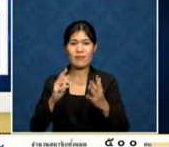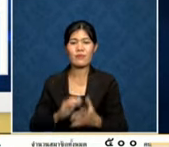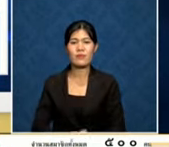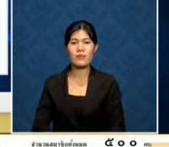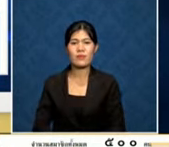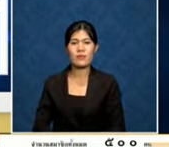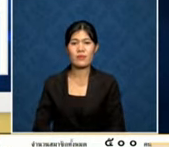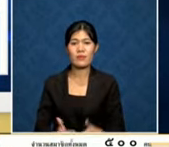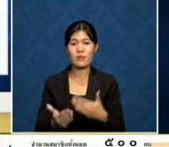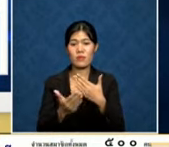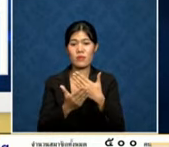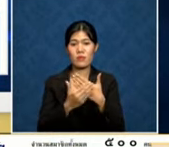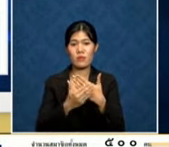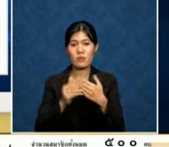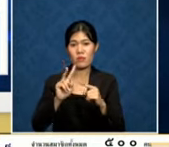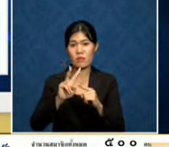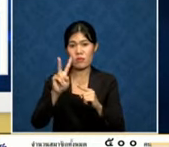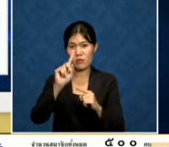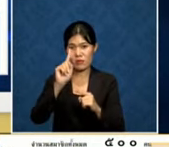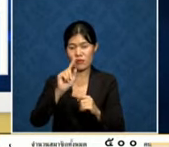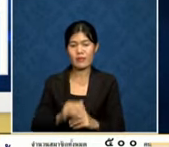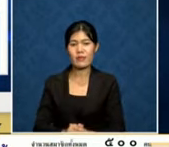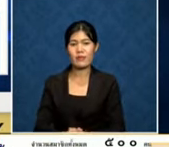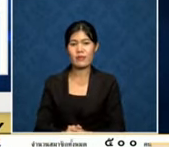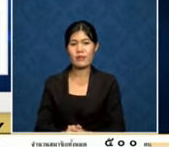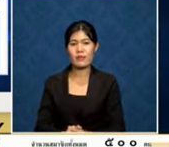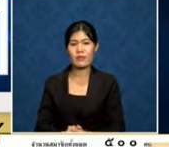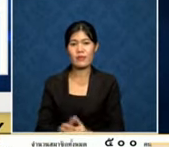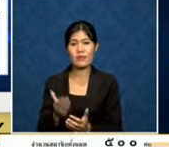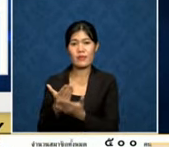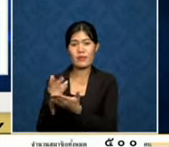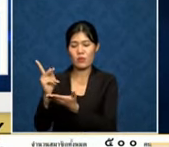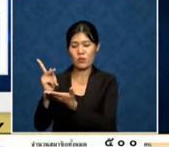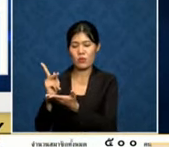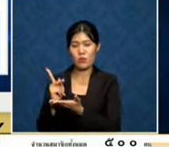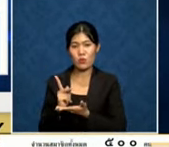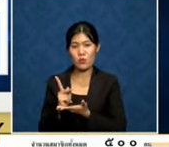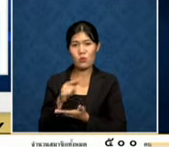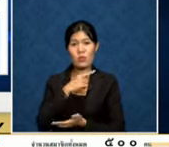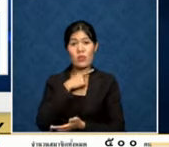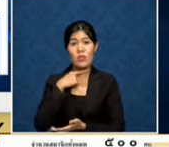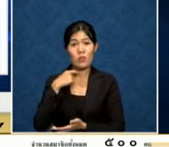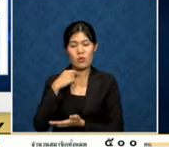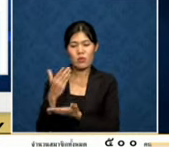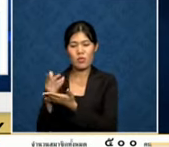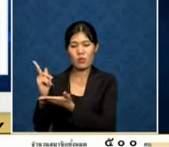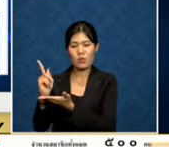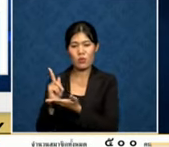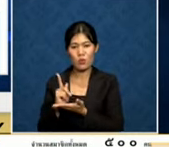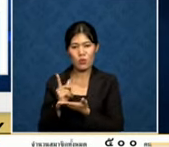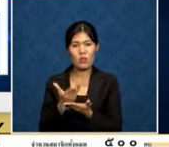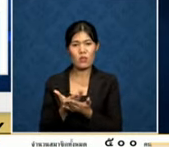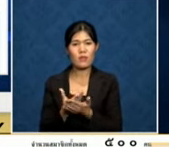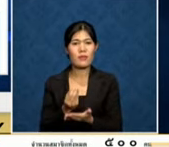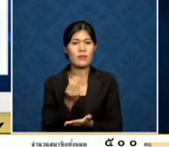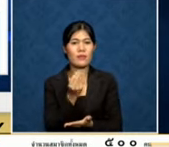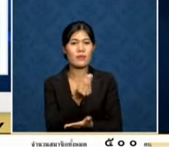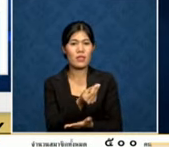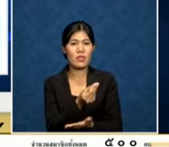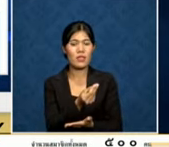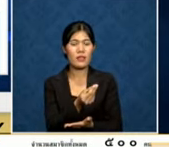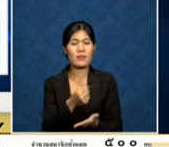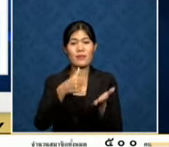สัญญาณเตือนที่ 2ครับคือสัดส่วนการกู้เงินเพื่อชดเชยการขาดดุลงบประมาณต่อ GDPซึ่ง